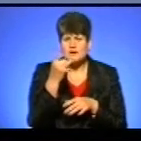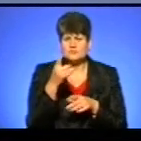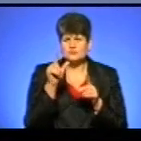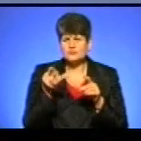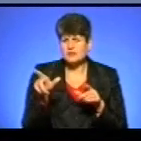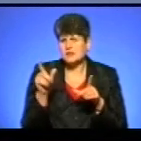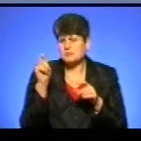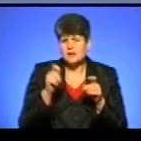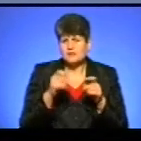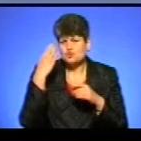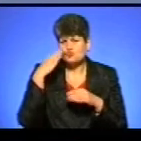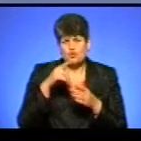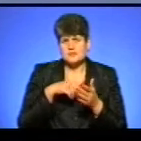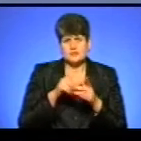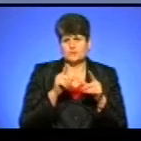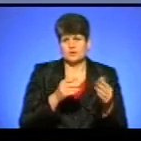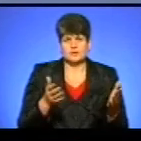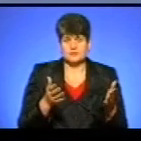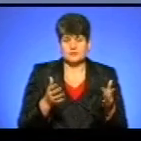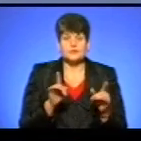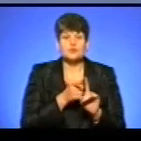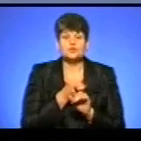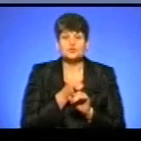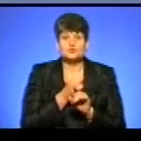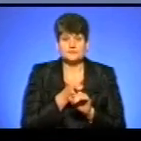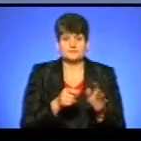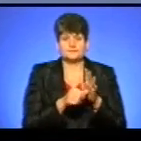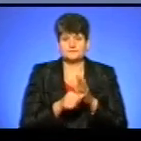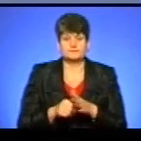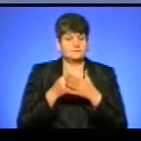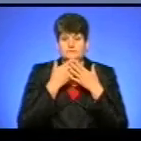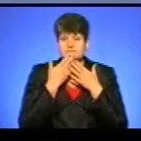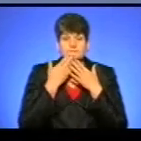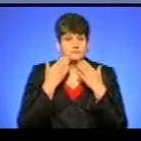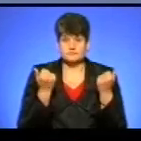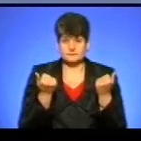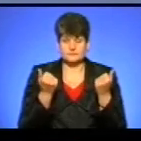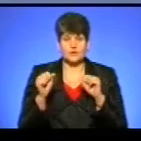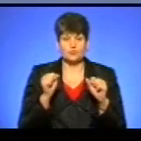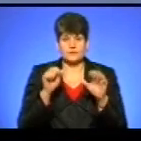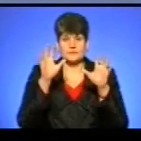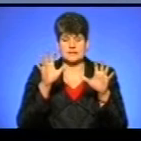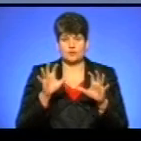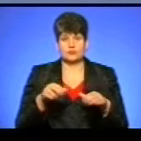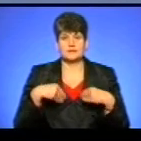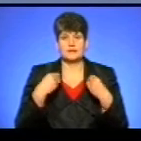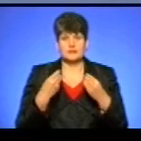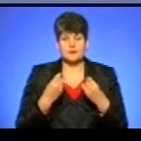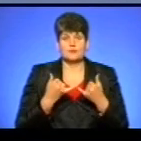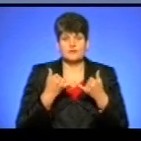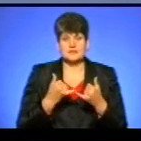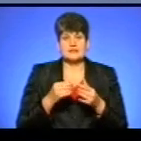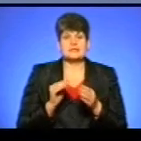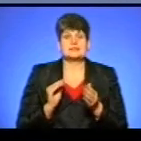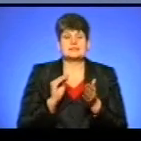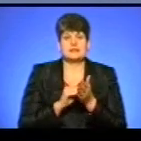приїхав з чужого міста для того, щоб проїхатися. Стосовно дискримінації, ніякої дискримінації не існує. Урядом і законом надано повноваження місцевого самоврядування встановлювати